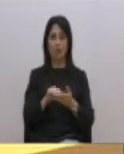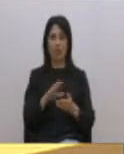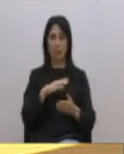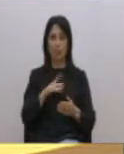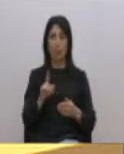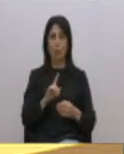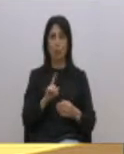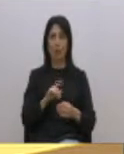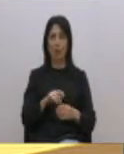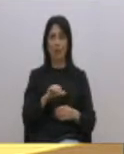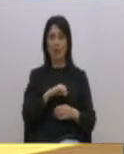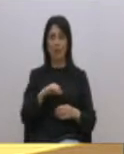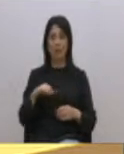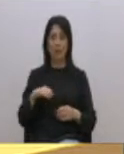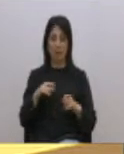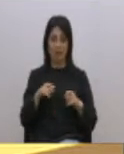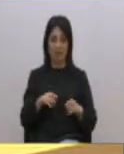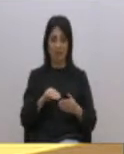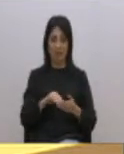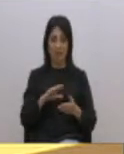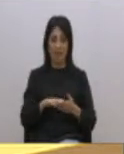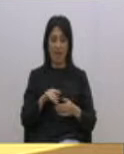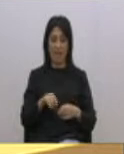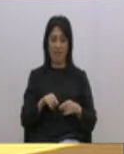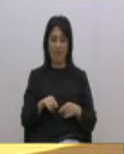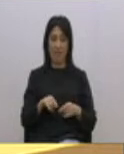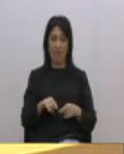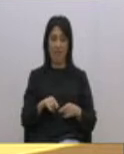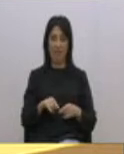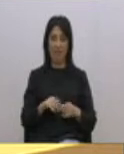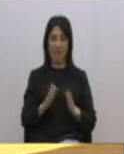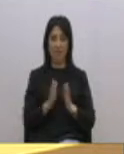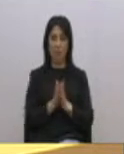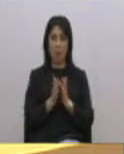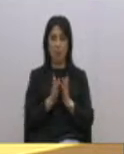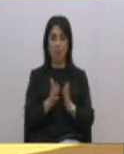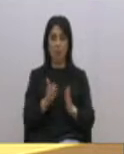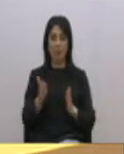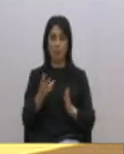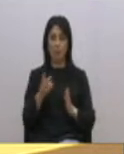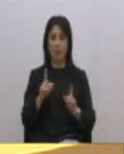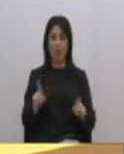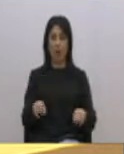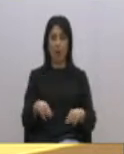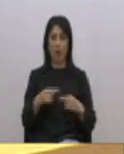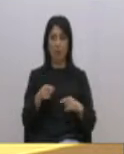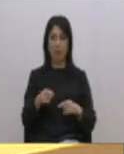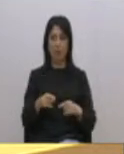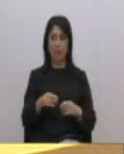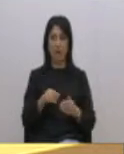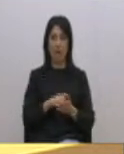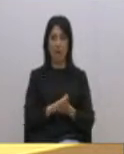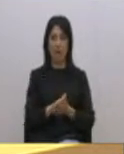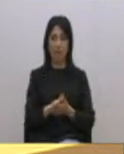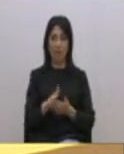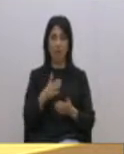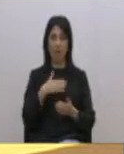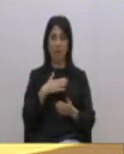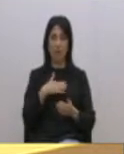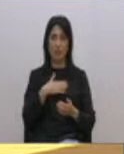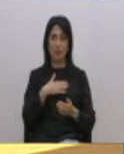რომ თავად რეგისტრაციის, ასე ვთქვათ, მომთხოვნის მხრიდან უნდა განხორციელებული იყო ეს ხარჯები,